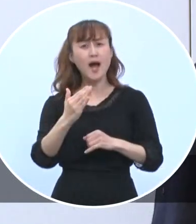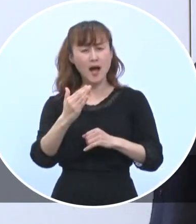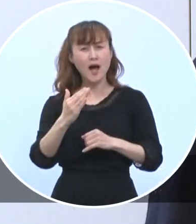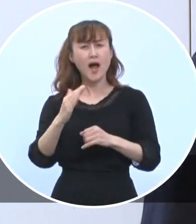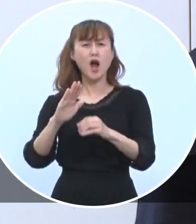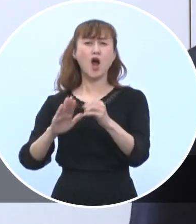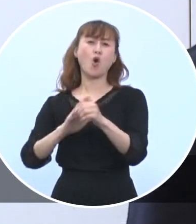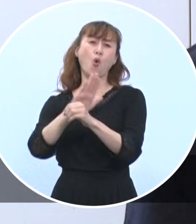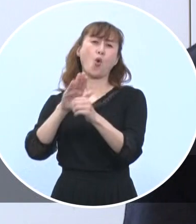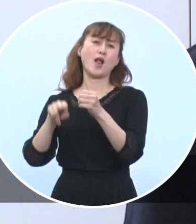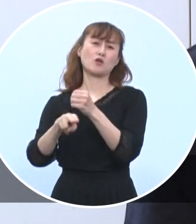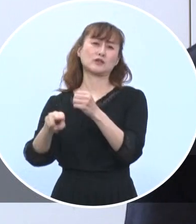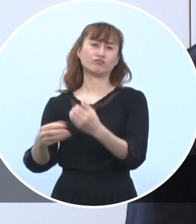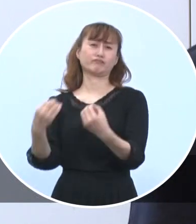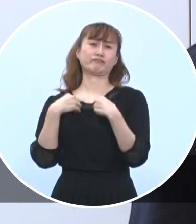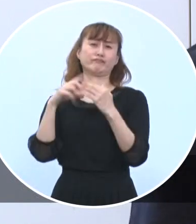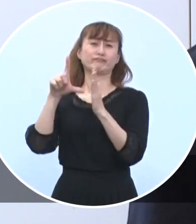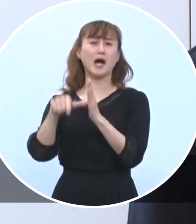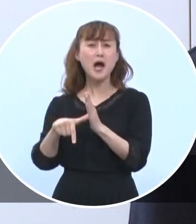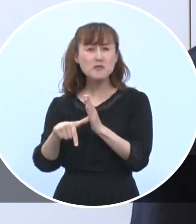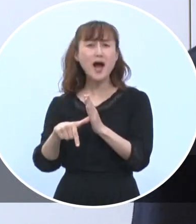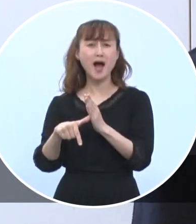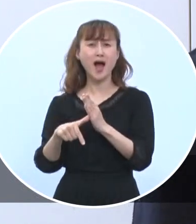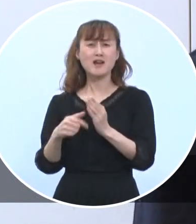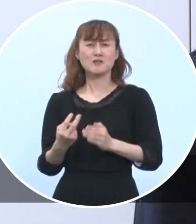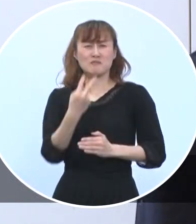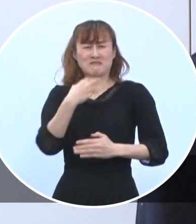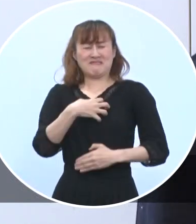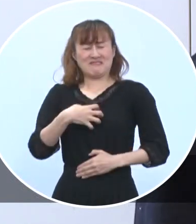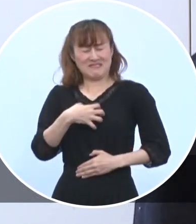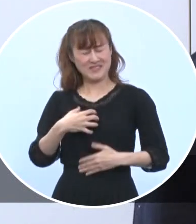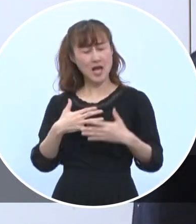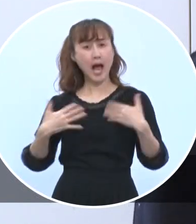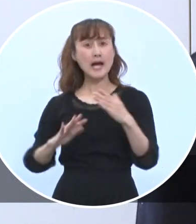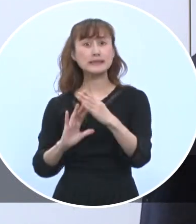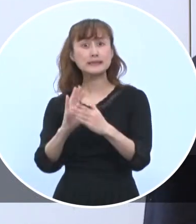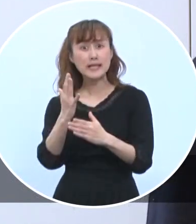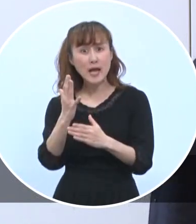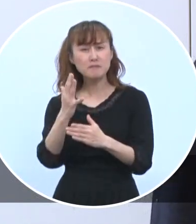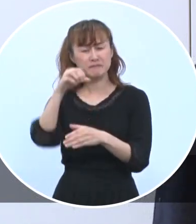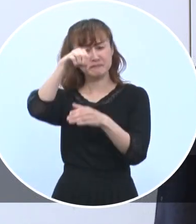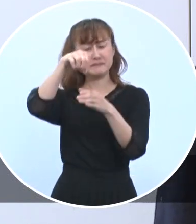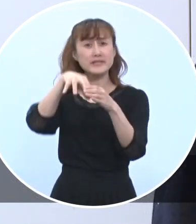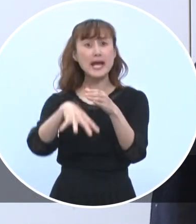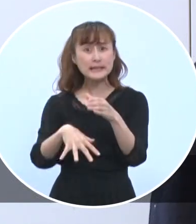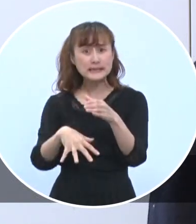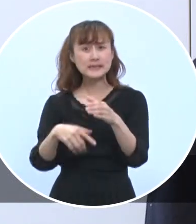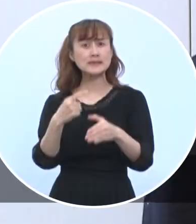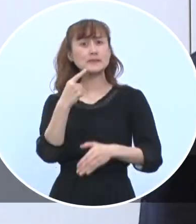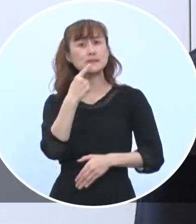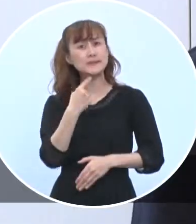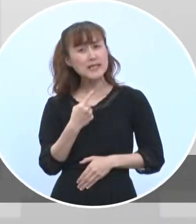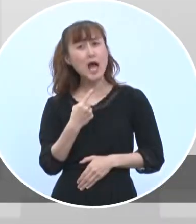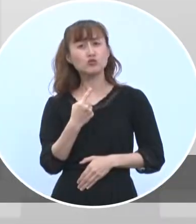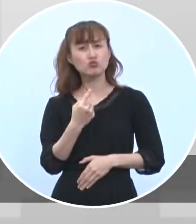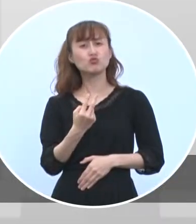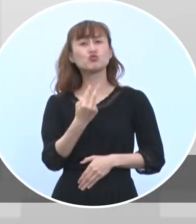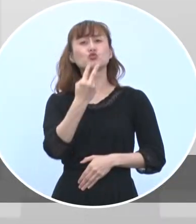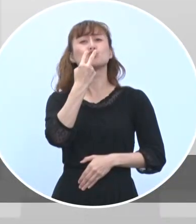さなど肺炎に伴う症状や下痢、味覚、嗅覚障害などが出現することがあります。